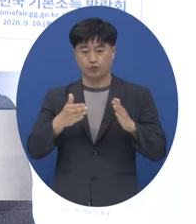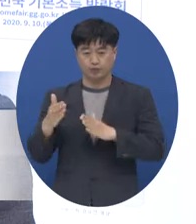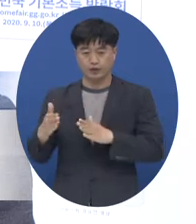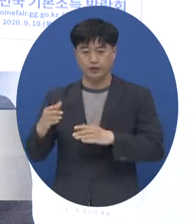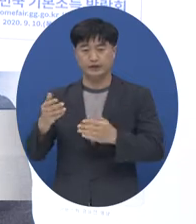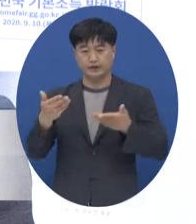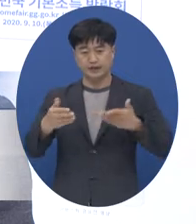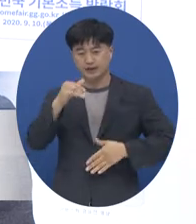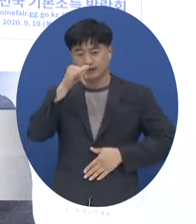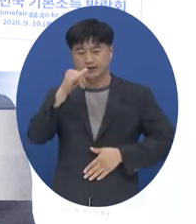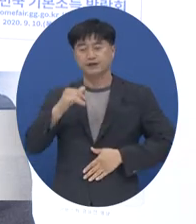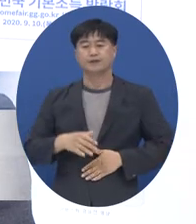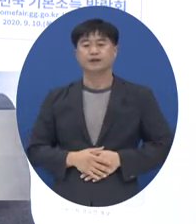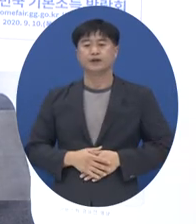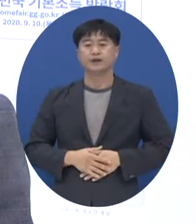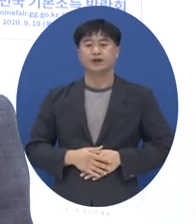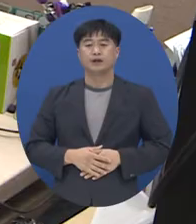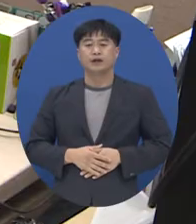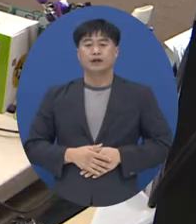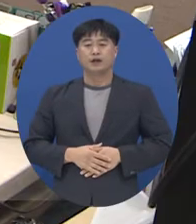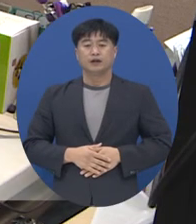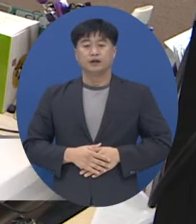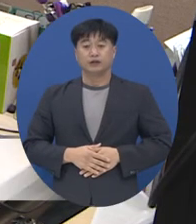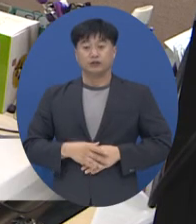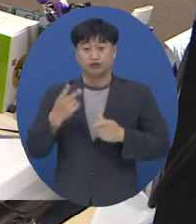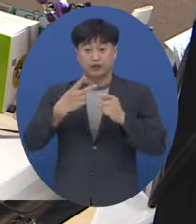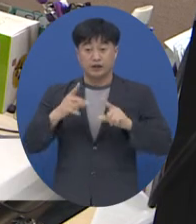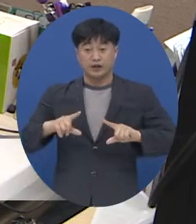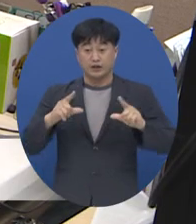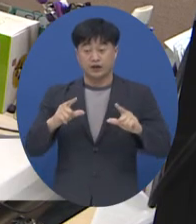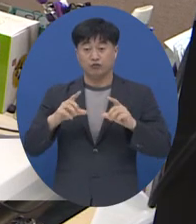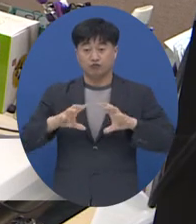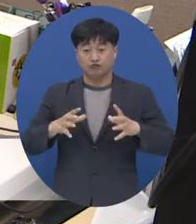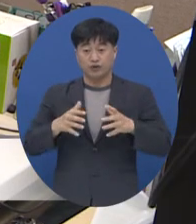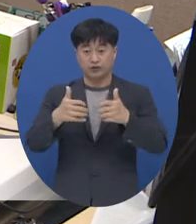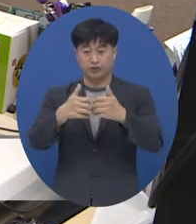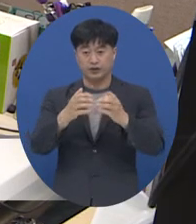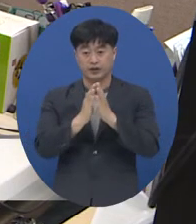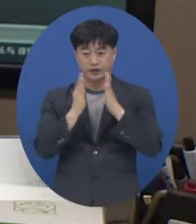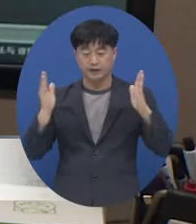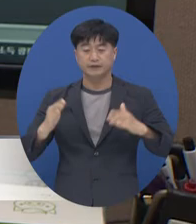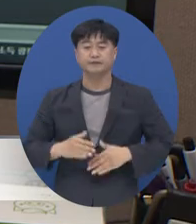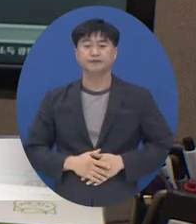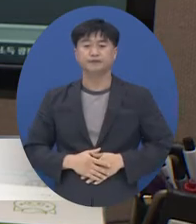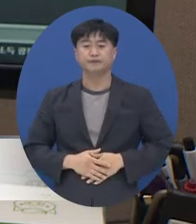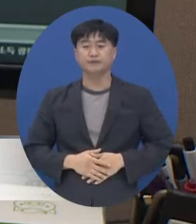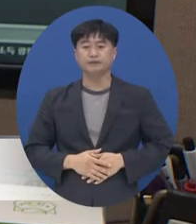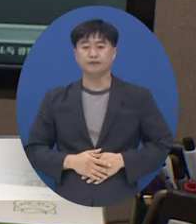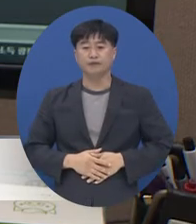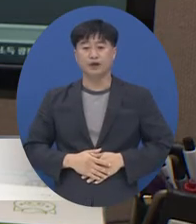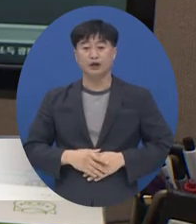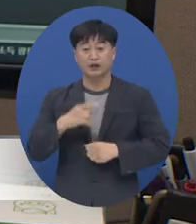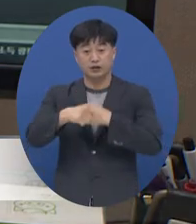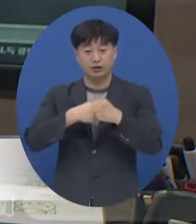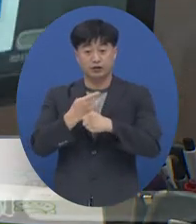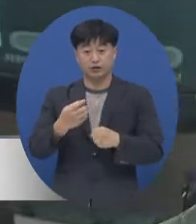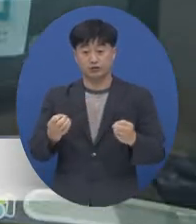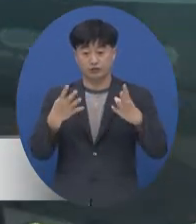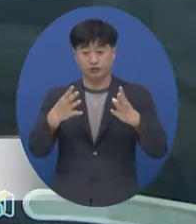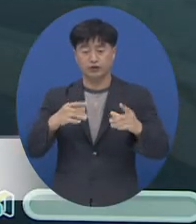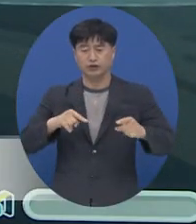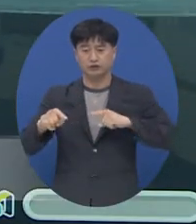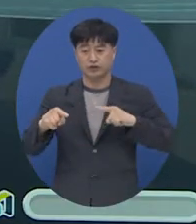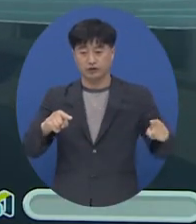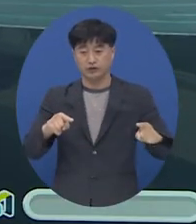만 말을 한 것이 차이점이라고 할 수 있습니다 잊힌 날은 국제 콘퍼런스 가 진행됩니다 0과 1 행사와